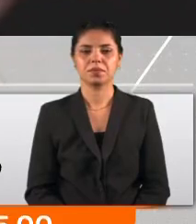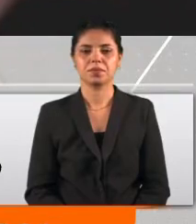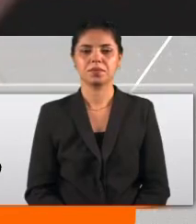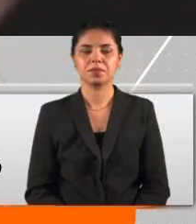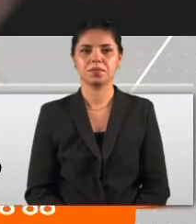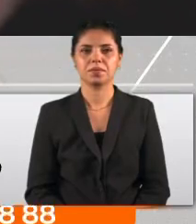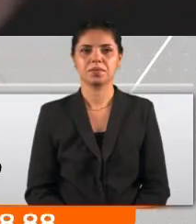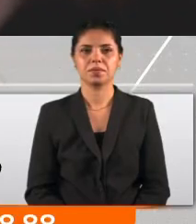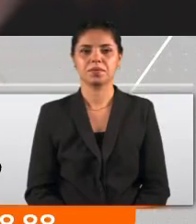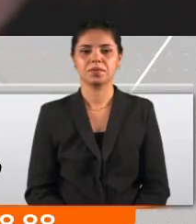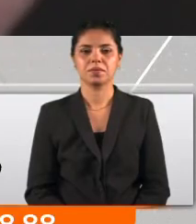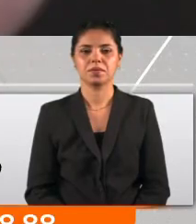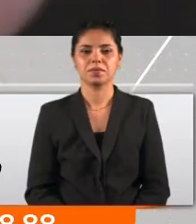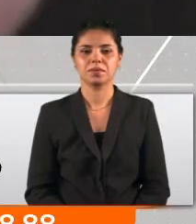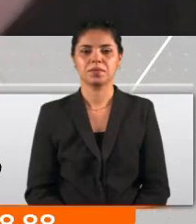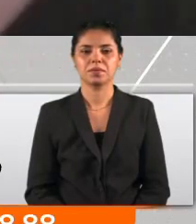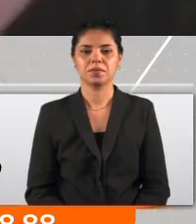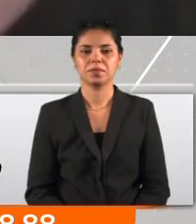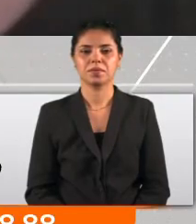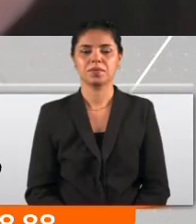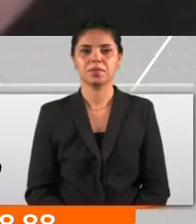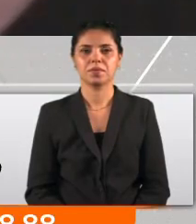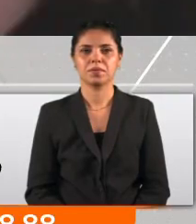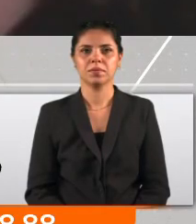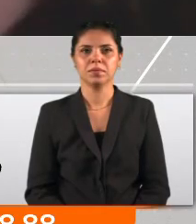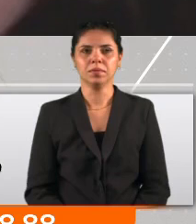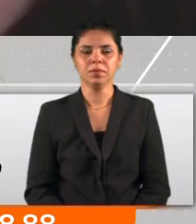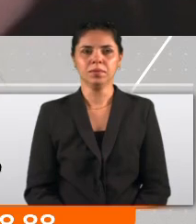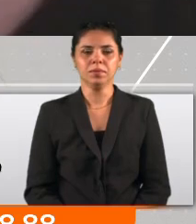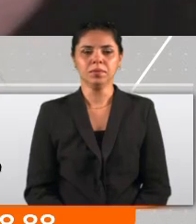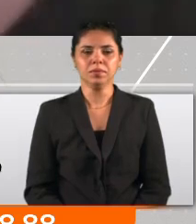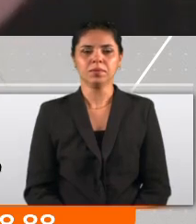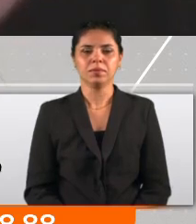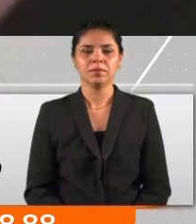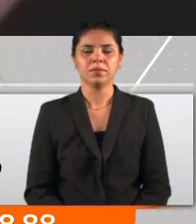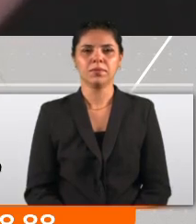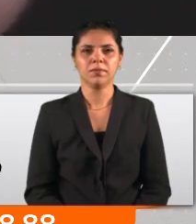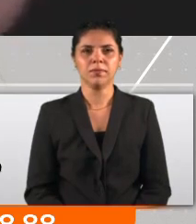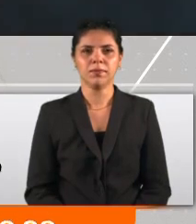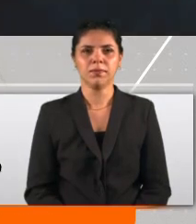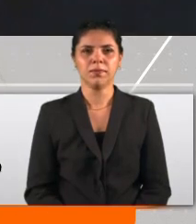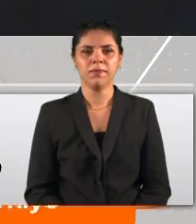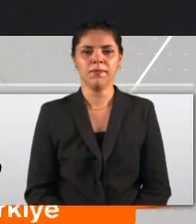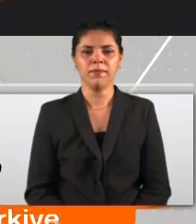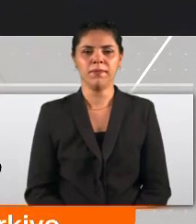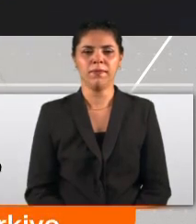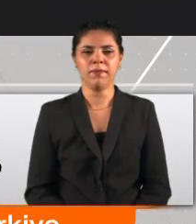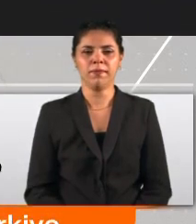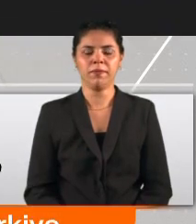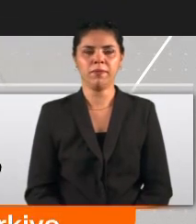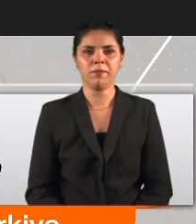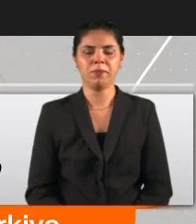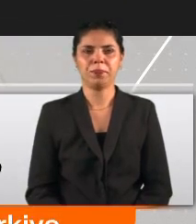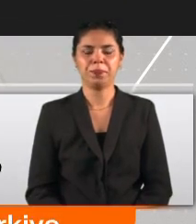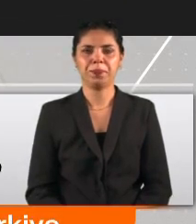ileti hasarlı kısma müdahale ediyor ve siz düşünerek hareket ettirebiliyorsunuz. Felçli, ALS'li